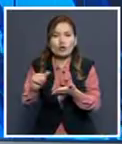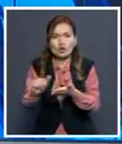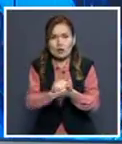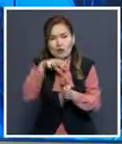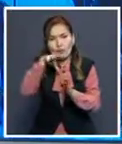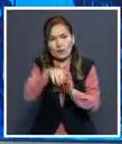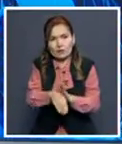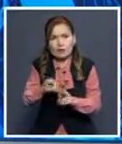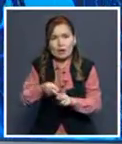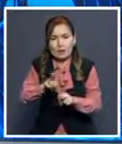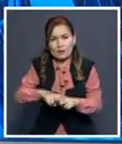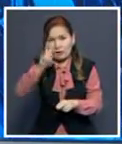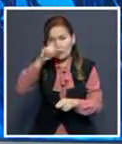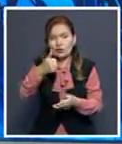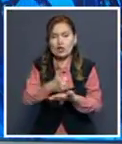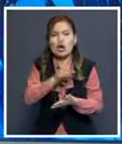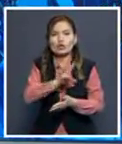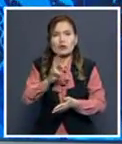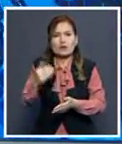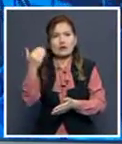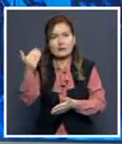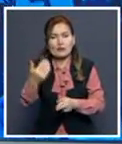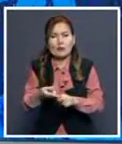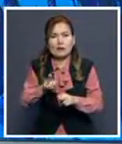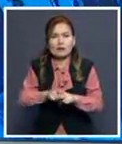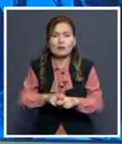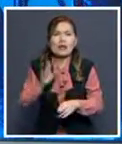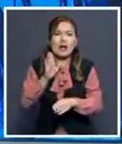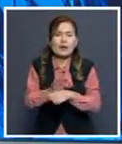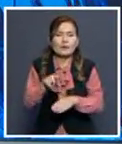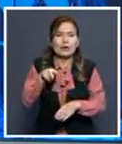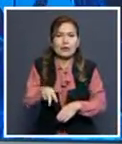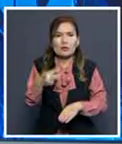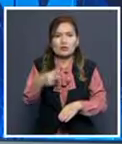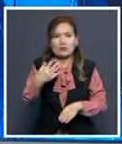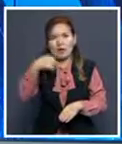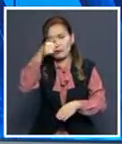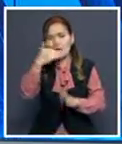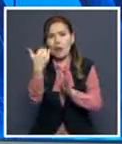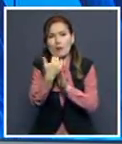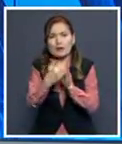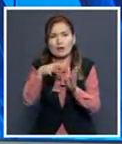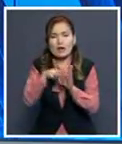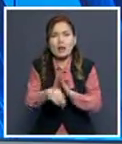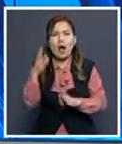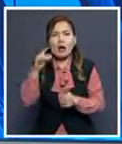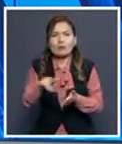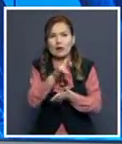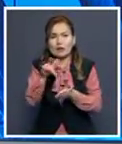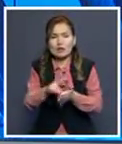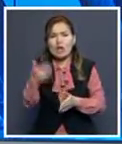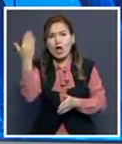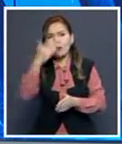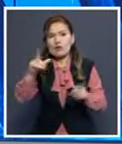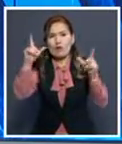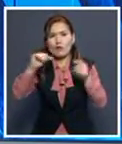сонда жинақталмақ. Бұл туралы елбасы ұсынған архив 2025 бағдарламасын талқылаған мамандар айтты. Алматыдағы кино фото құжаттар